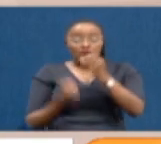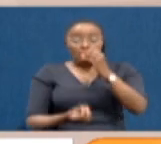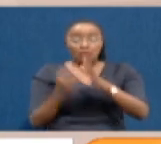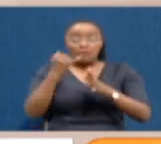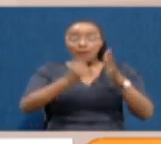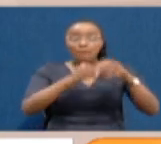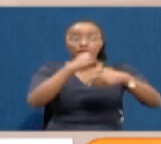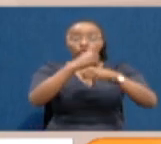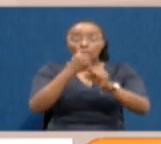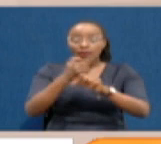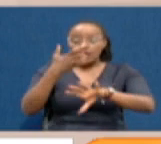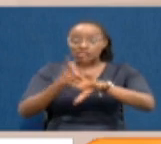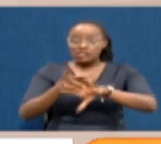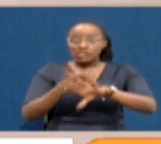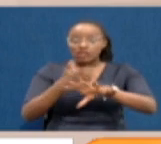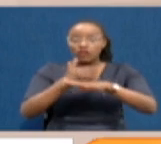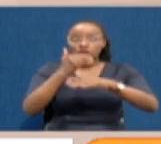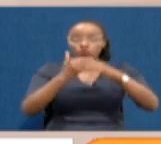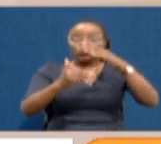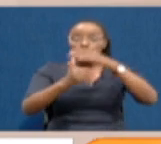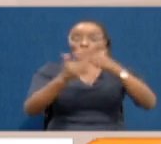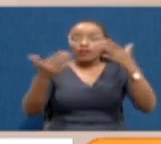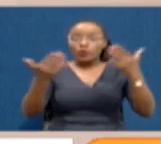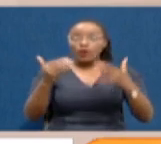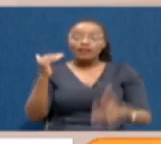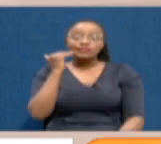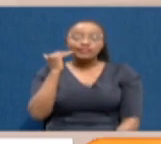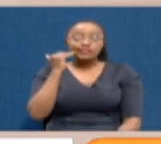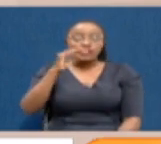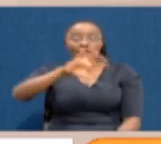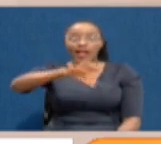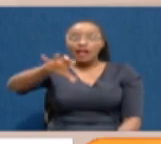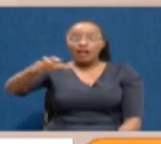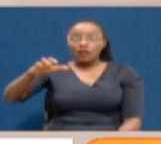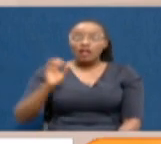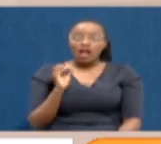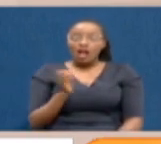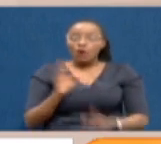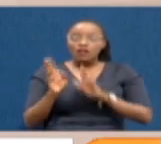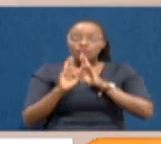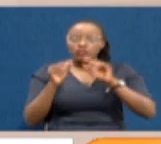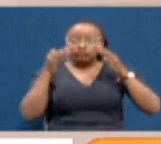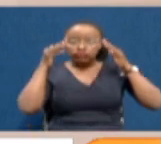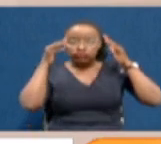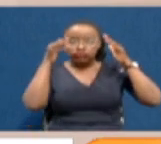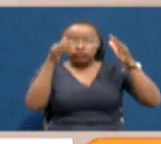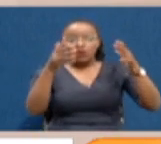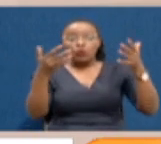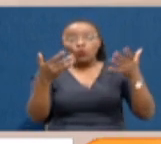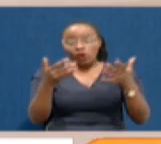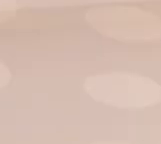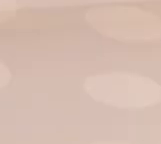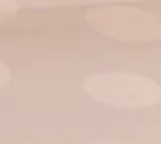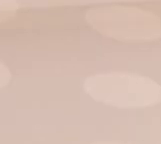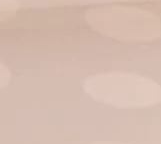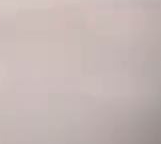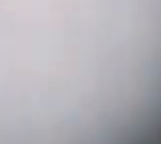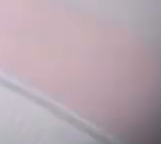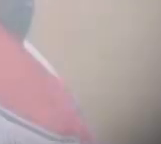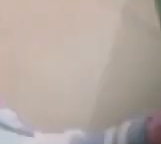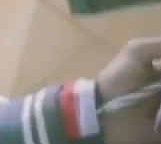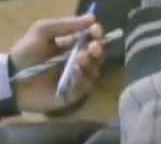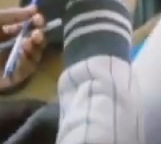ya kutengeneza matofali ya kujenga katika kaunti ya Siaya. Katete Njoroge anamwangazia kwenye makala ya Akili Mali.